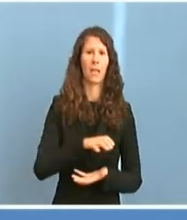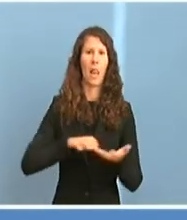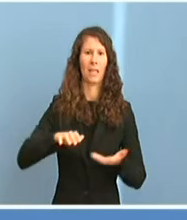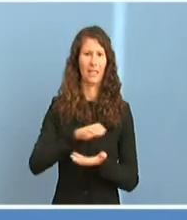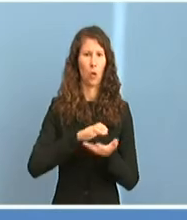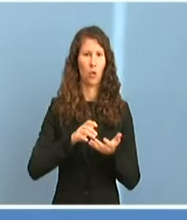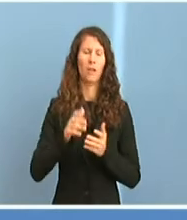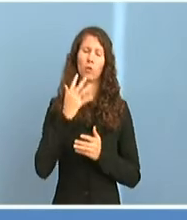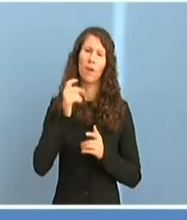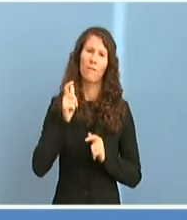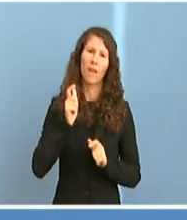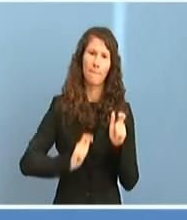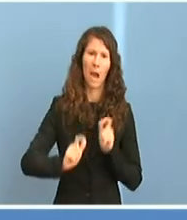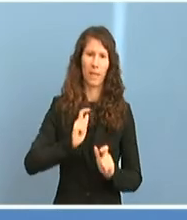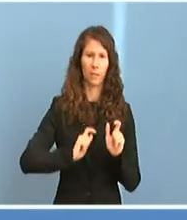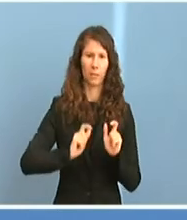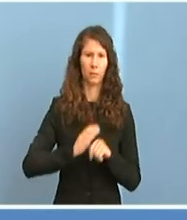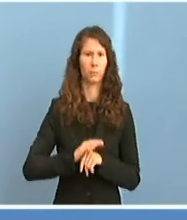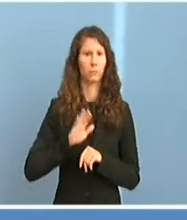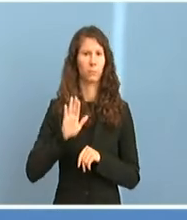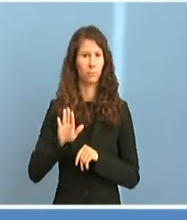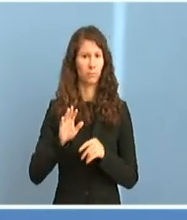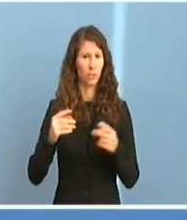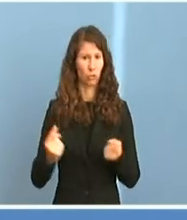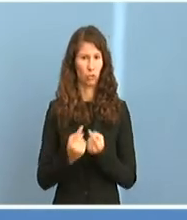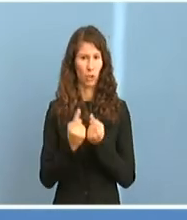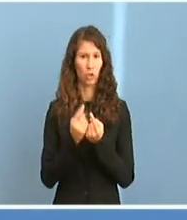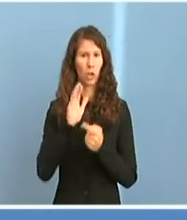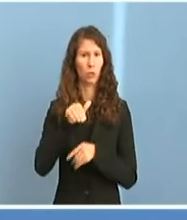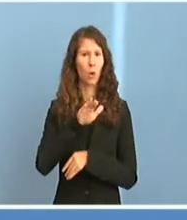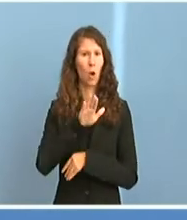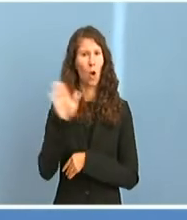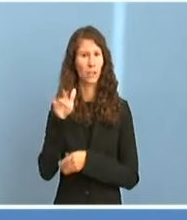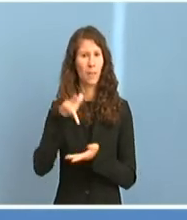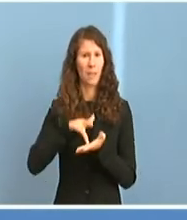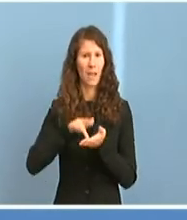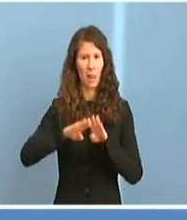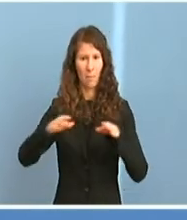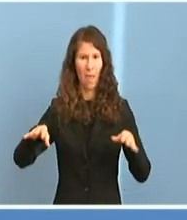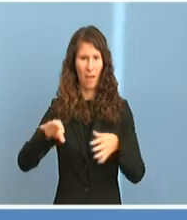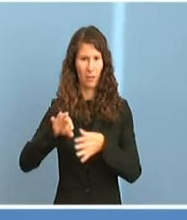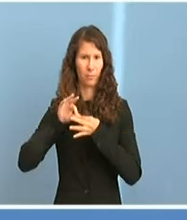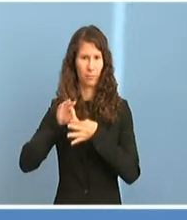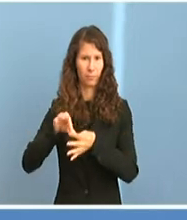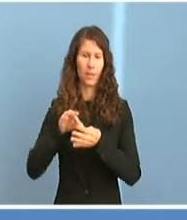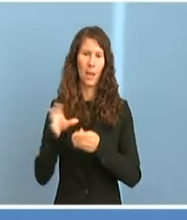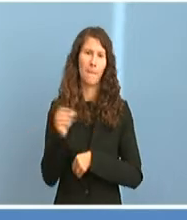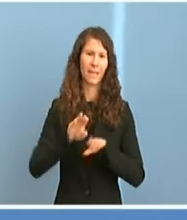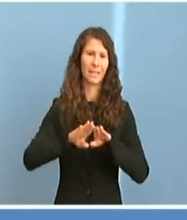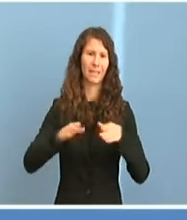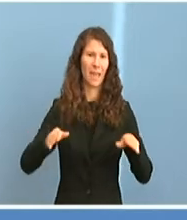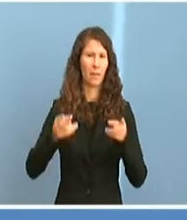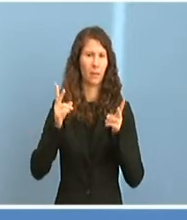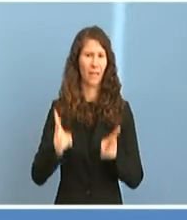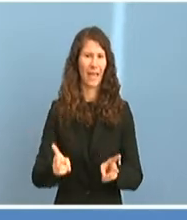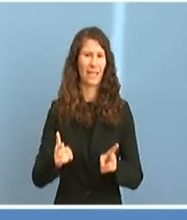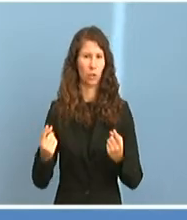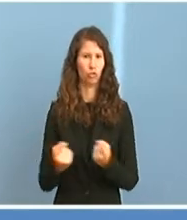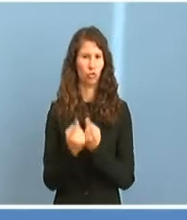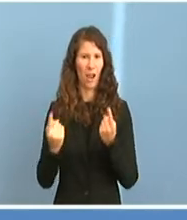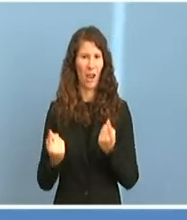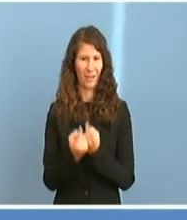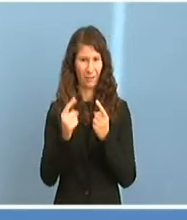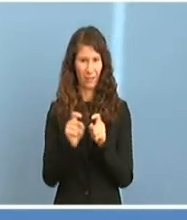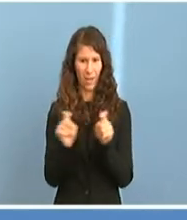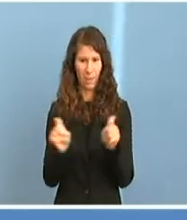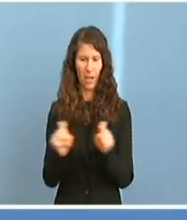bemühen und dass sie ihre Streitfragen im östlichen Mittelmeer inklusive der seerechtlichen Streitfragen möglichst rasch